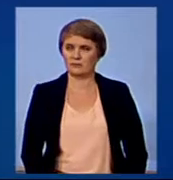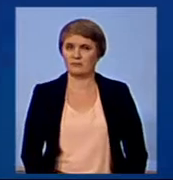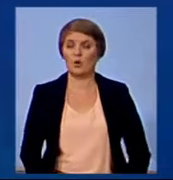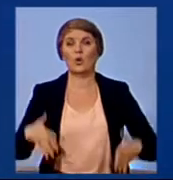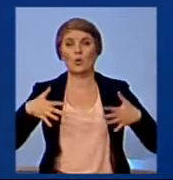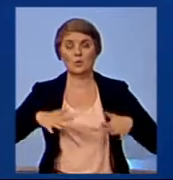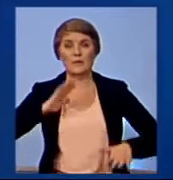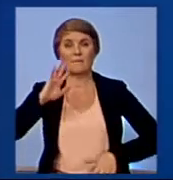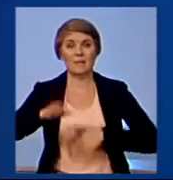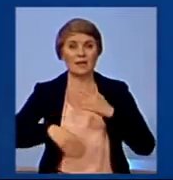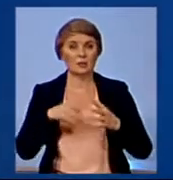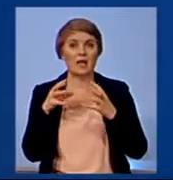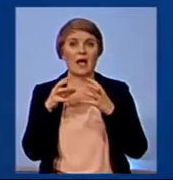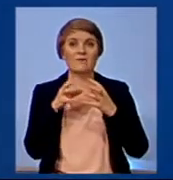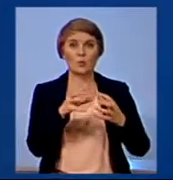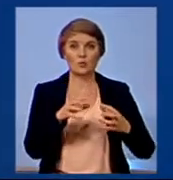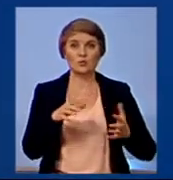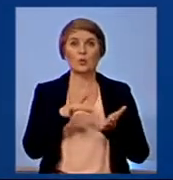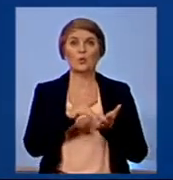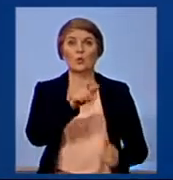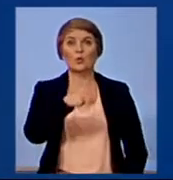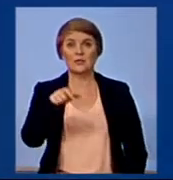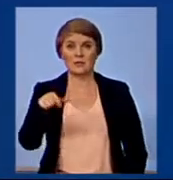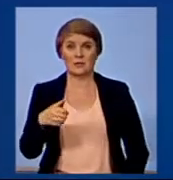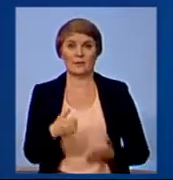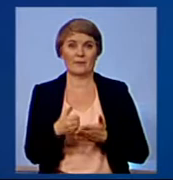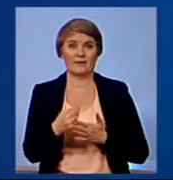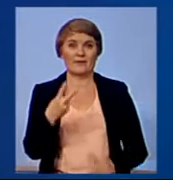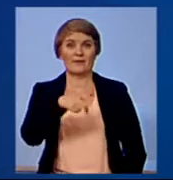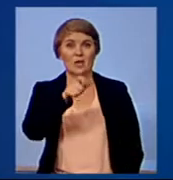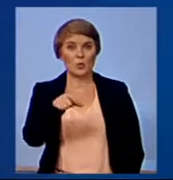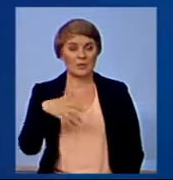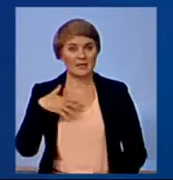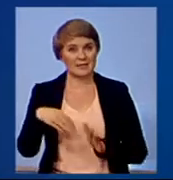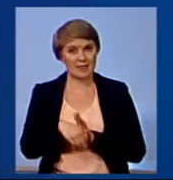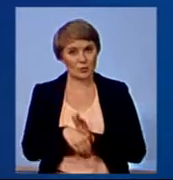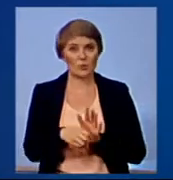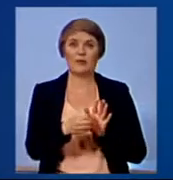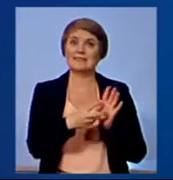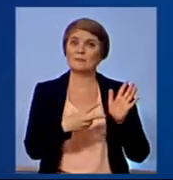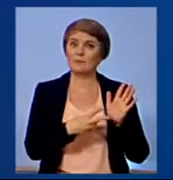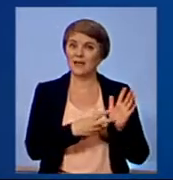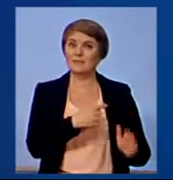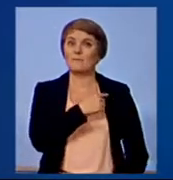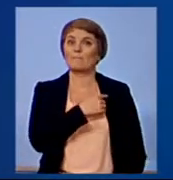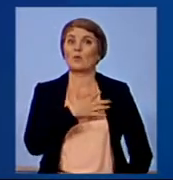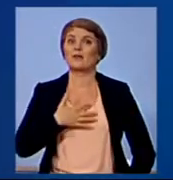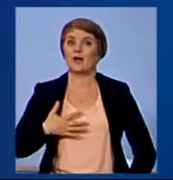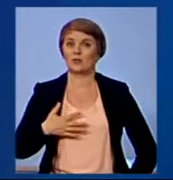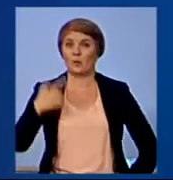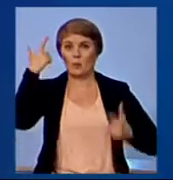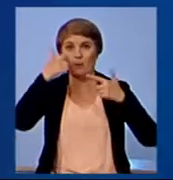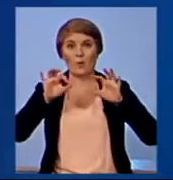У Грузії перекинувся автобус із туристами. Щонайменше 2 людини загинуло, 17 зазнали поранень. Про це повідомляє